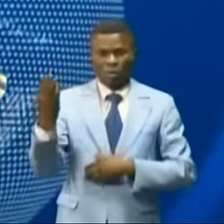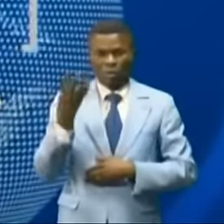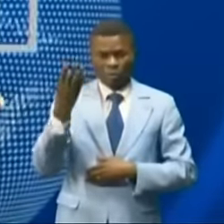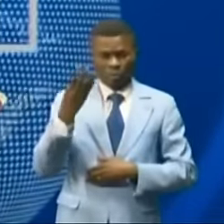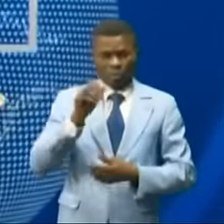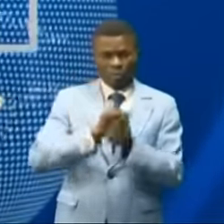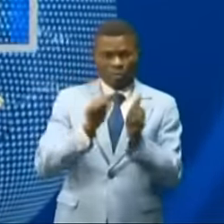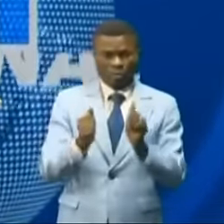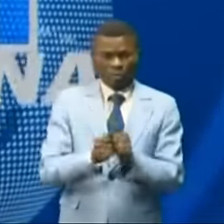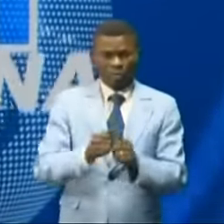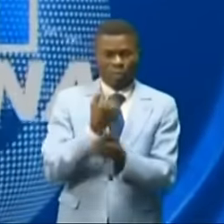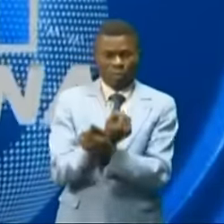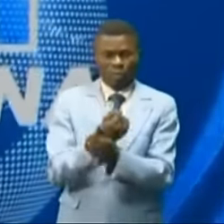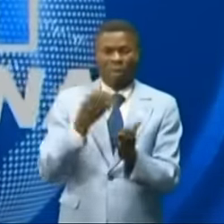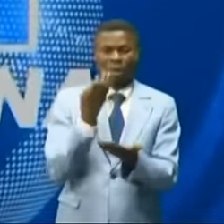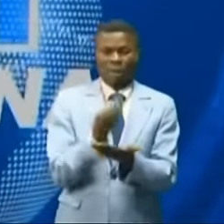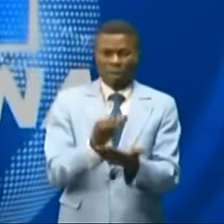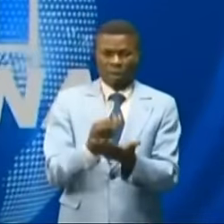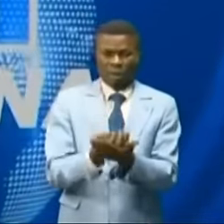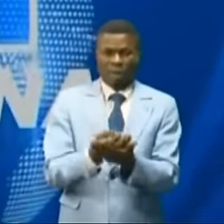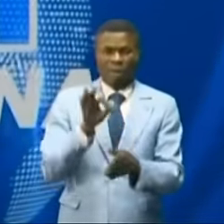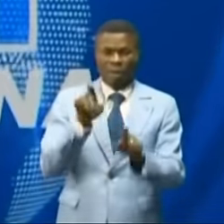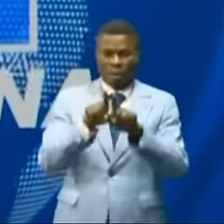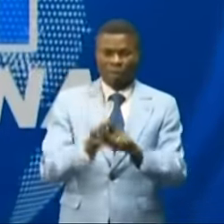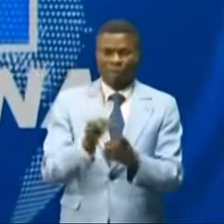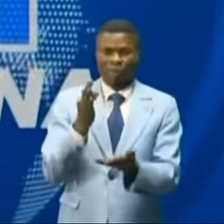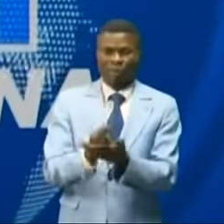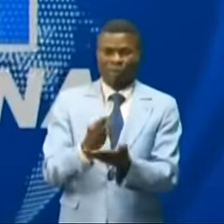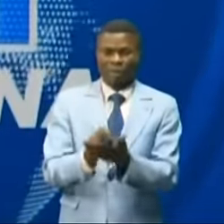en matière de discipline budgétaire et financière.